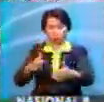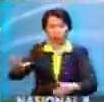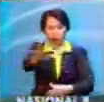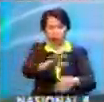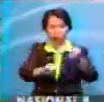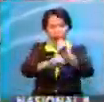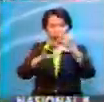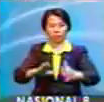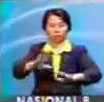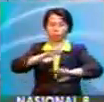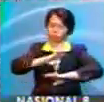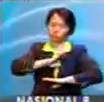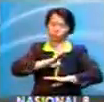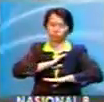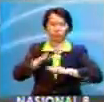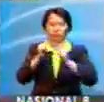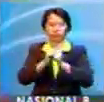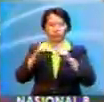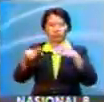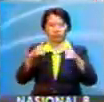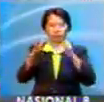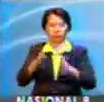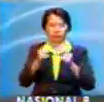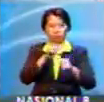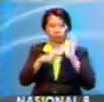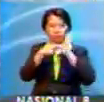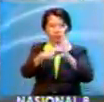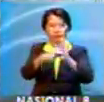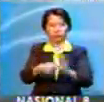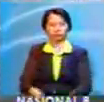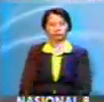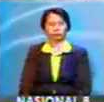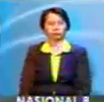rata-rata penyokong tetap berpuas hati dengan aksi yang dipamerkan.